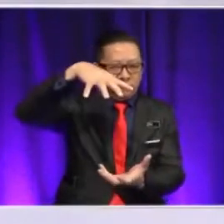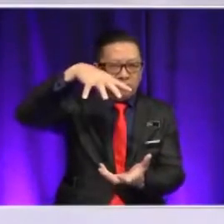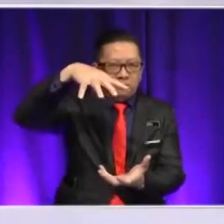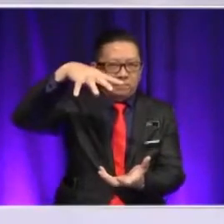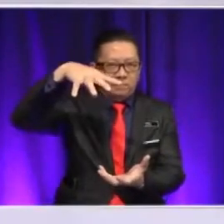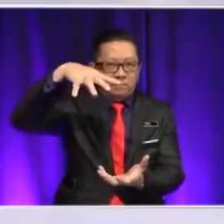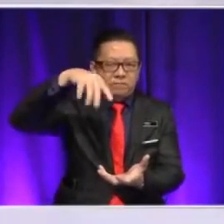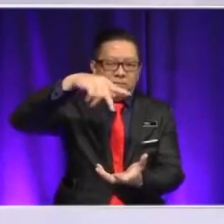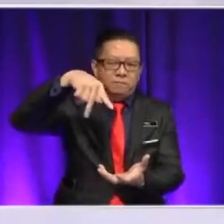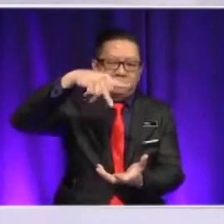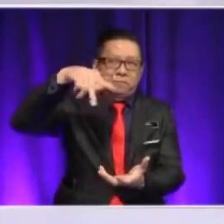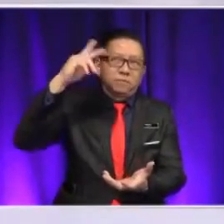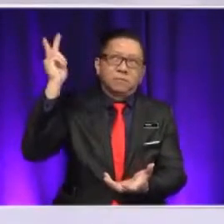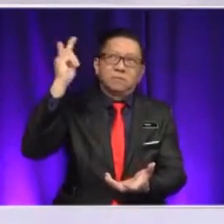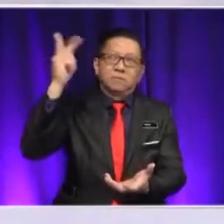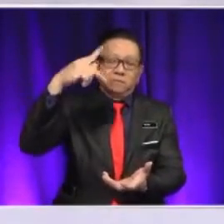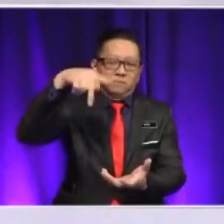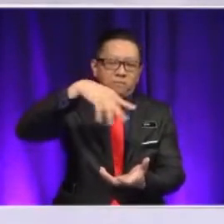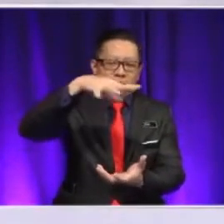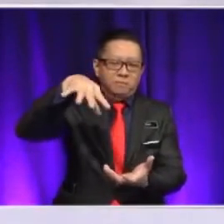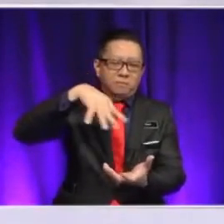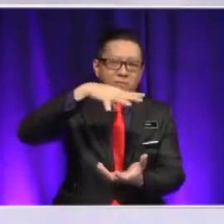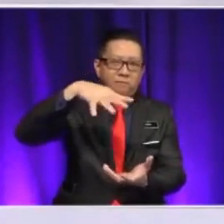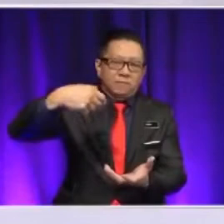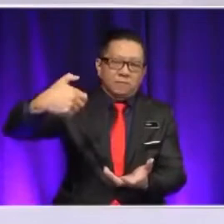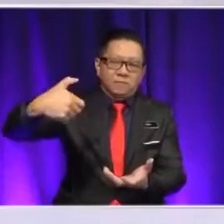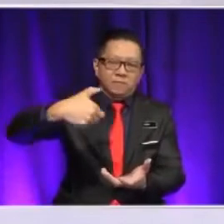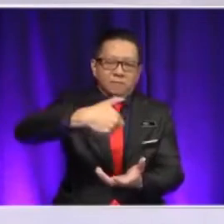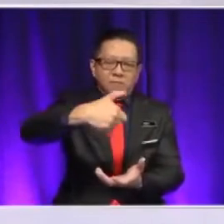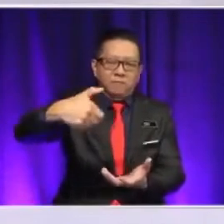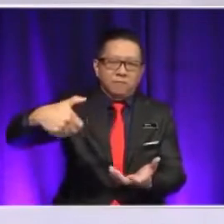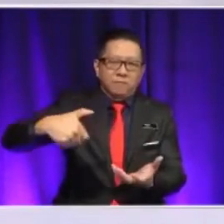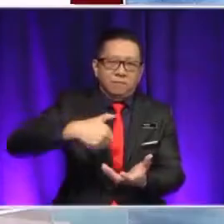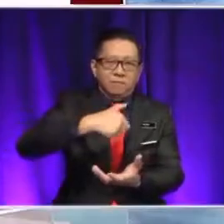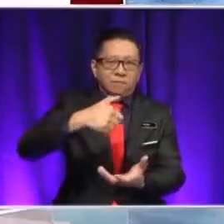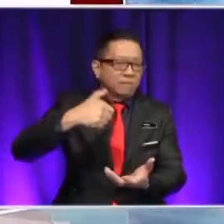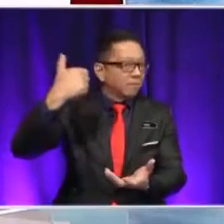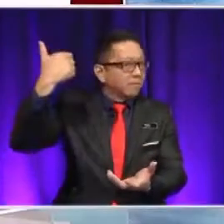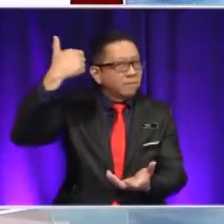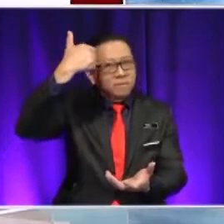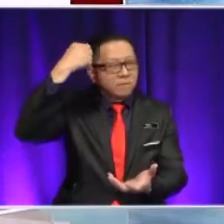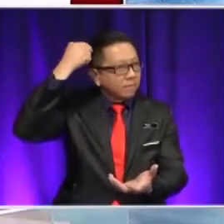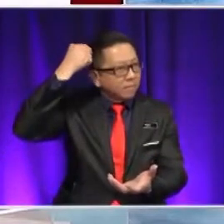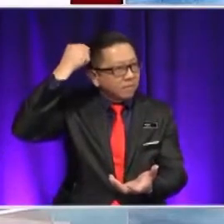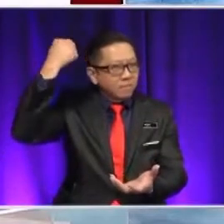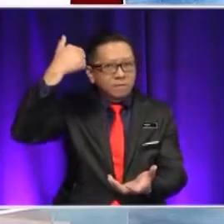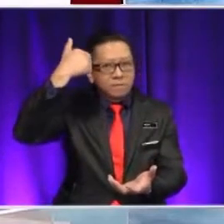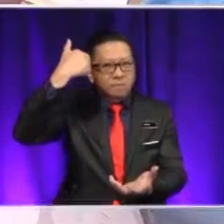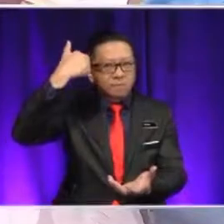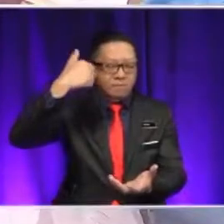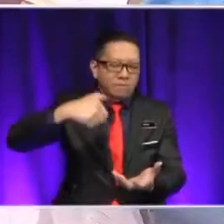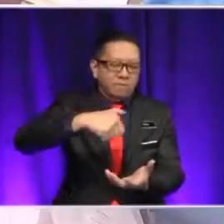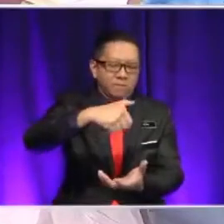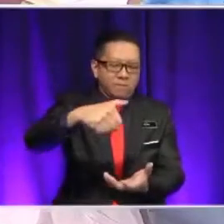dibawa kipas ataupun kita menggunakan pengering rambut uh juga Ah Aceh gua kasih gede